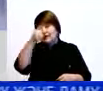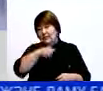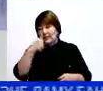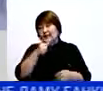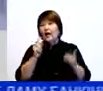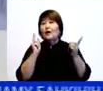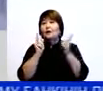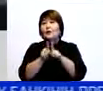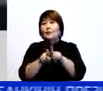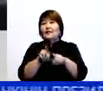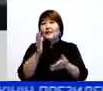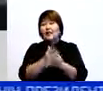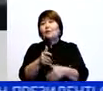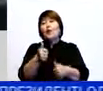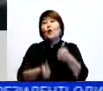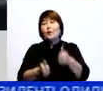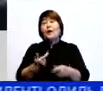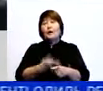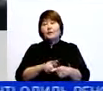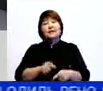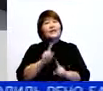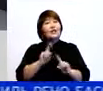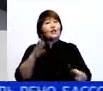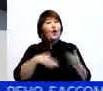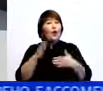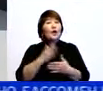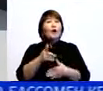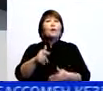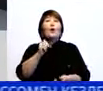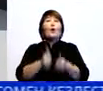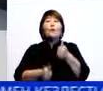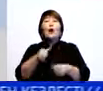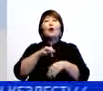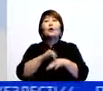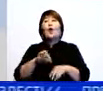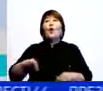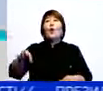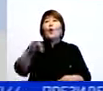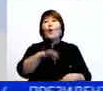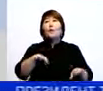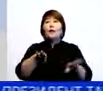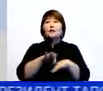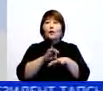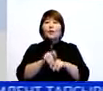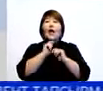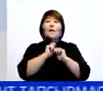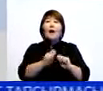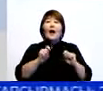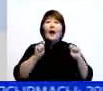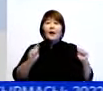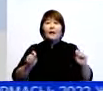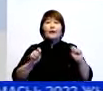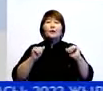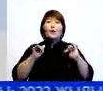келіп отқанына да бұл байқаудың біз айрықша қуанып отырмыз. Бұл байқауды ұйымдастырып, облыстық деңгейде өткізу марапаттау